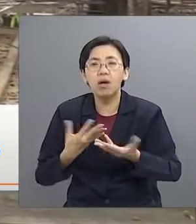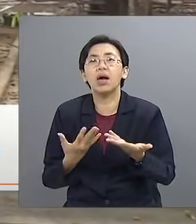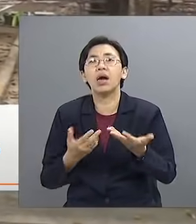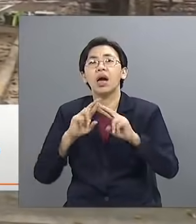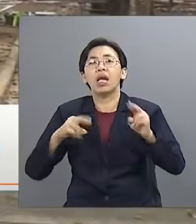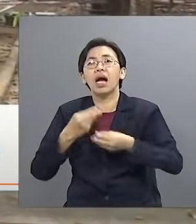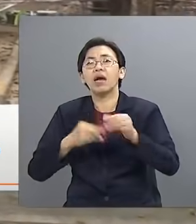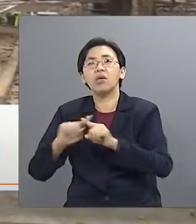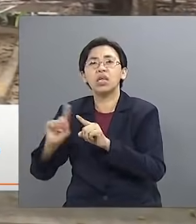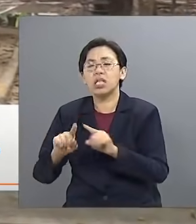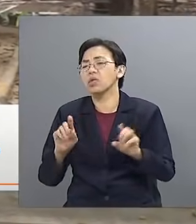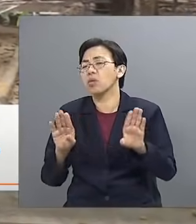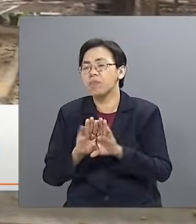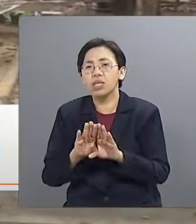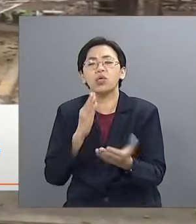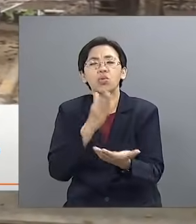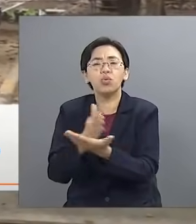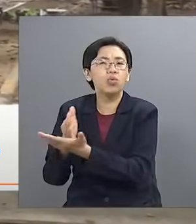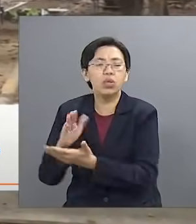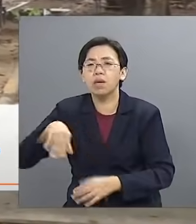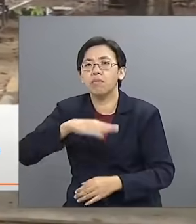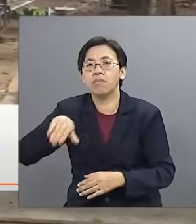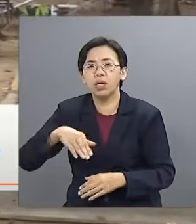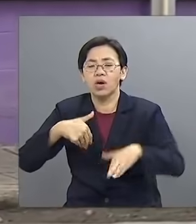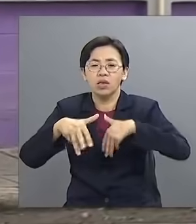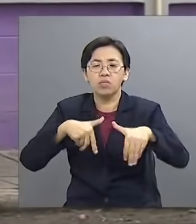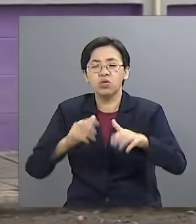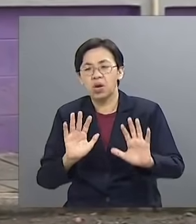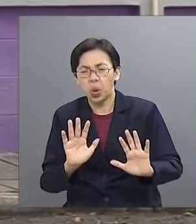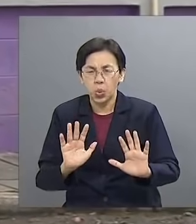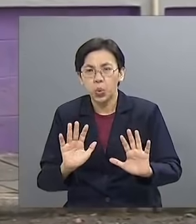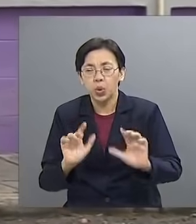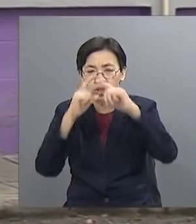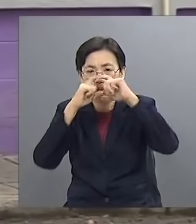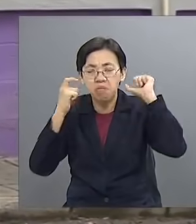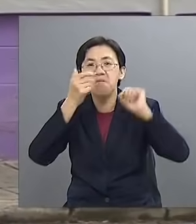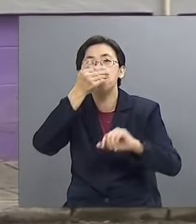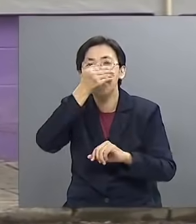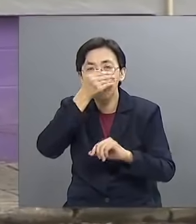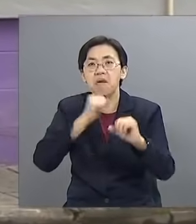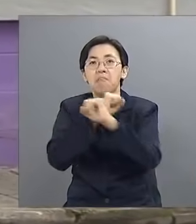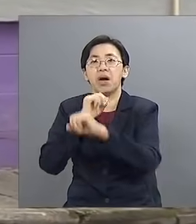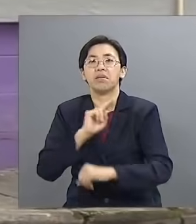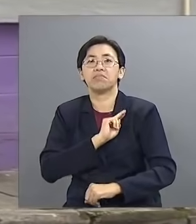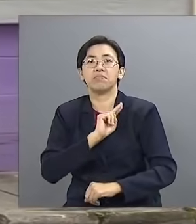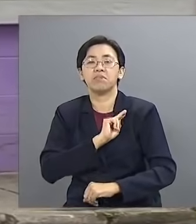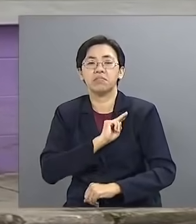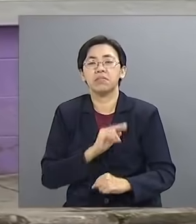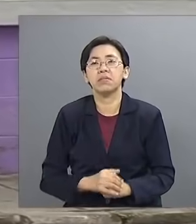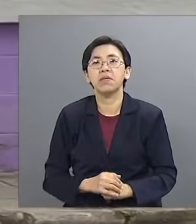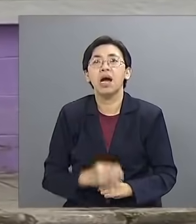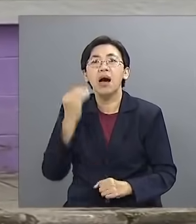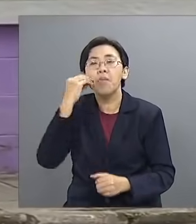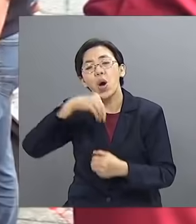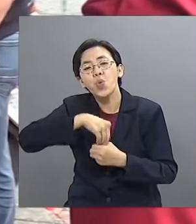นะคะพื้นที่ชาวบ้านนี่เขาก็ตื่นตัวกันสวมใส่หน้ากากอนามัยป้องกันตัวเองกันทุกคนนะคะอยู่บ้านก็ต้